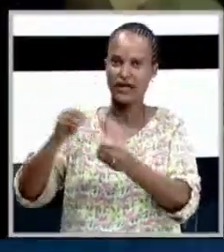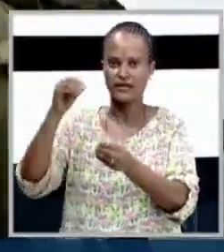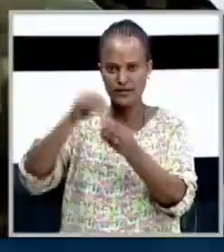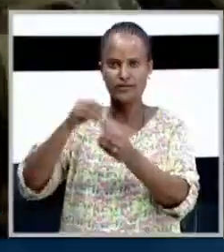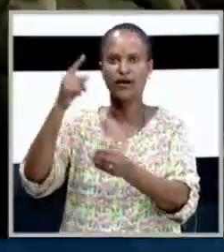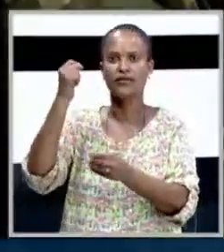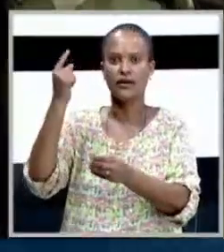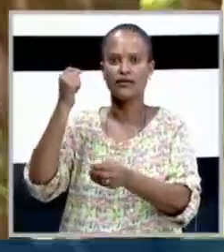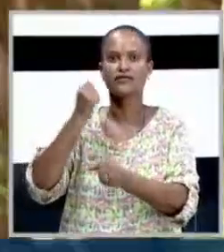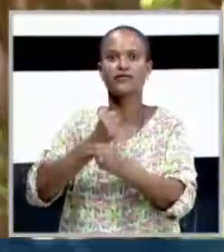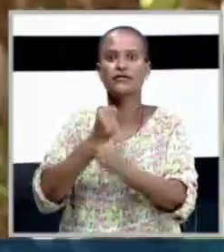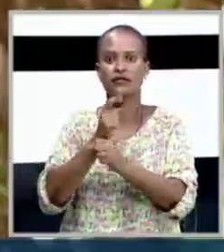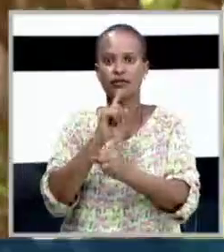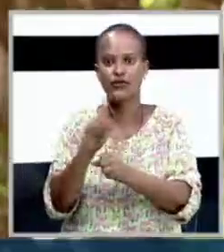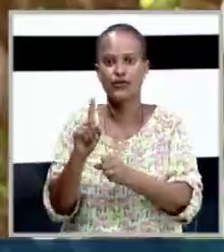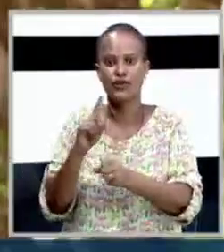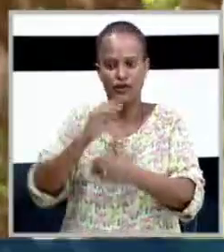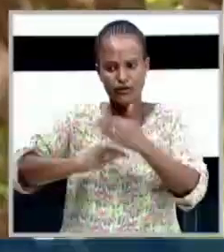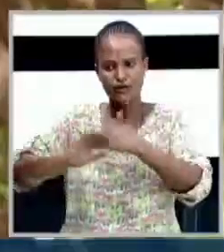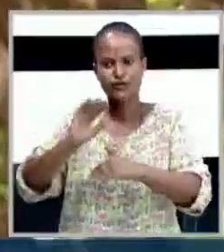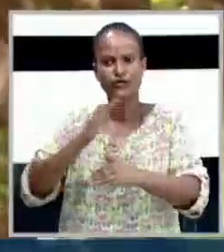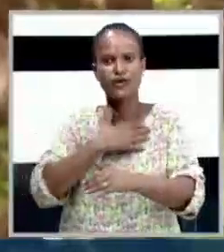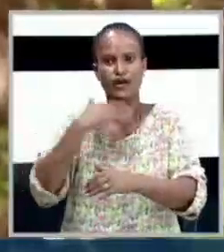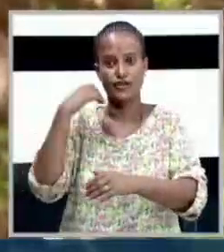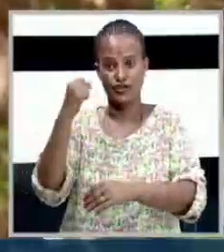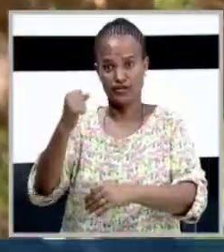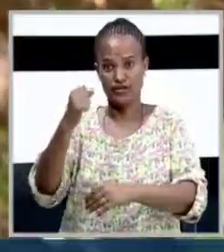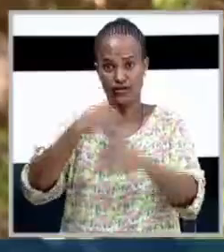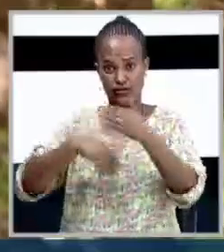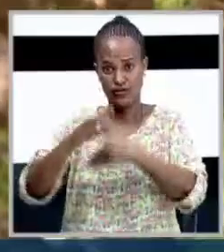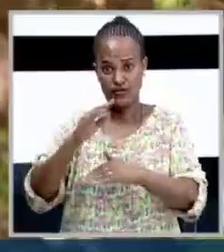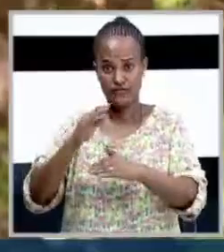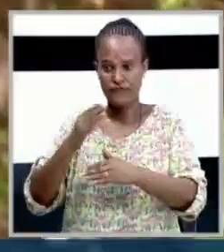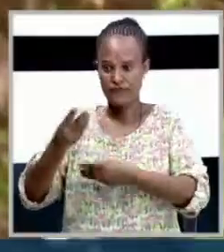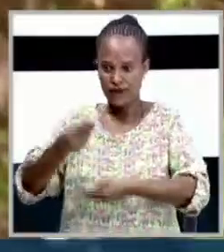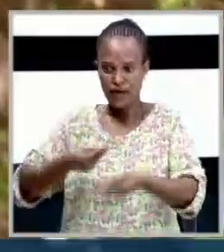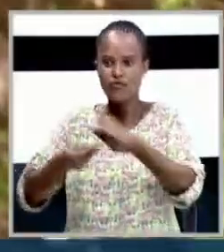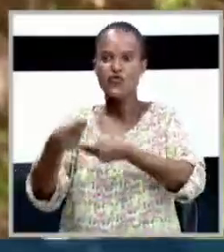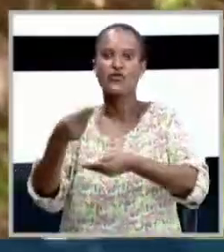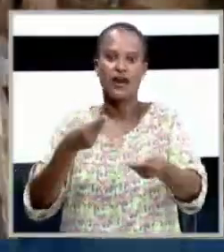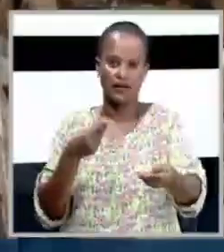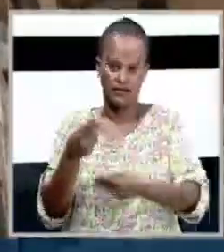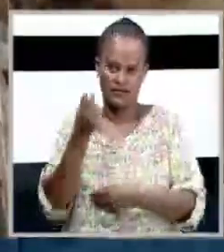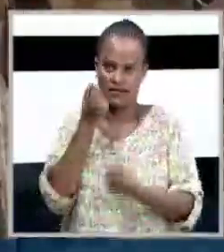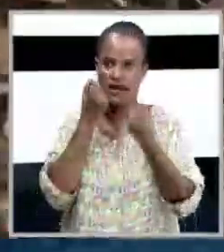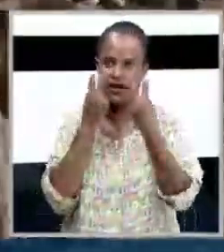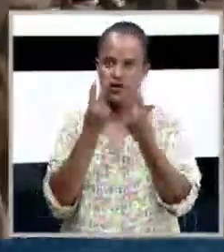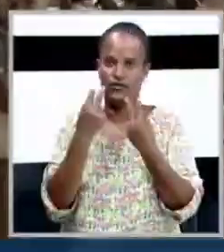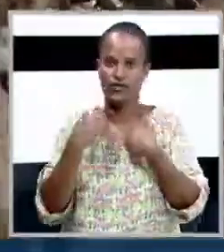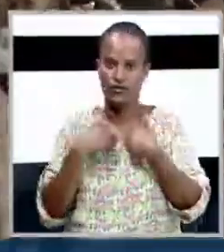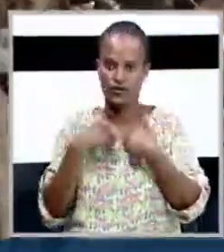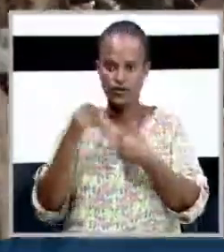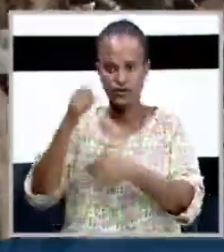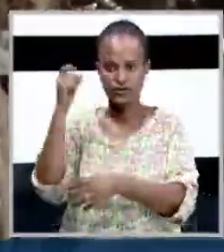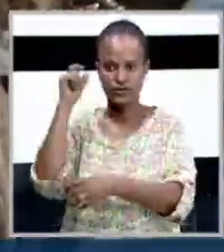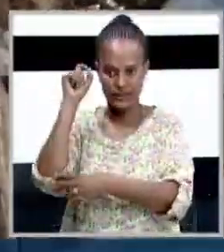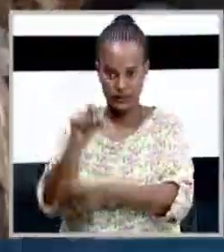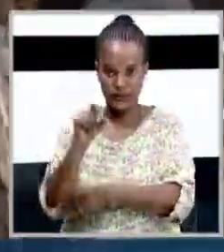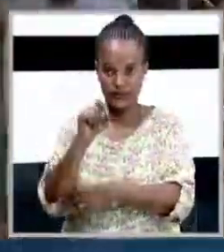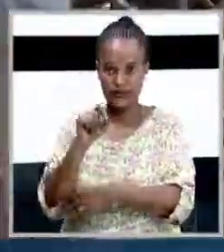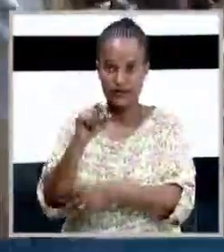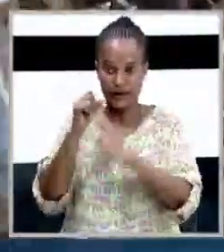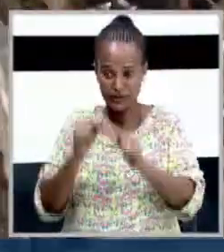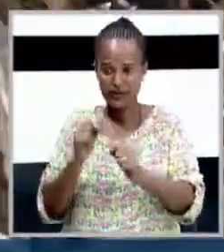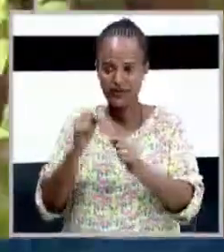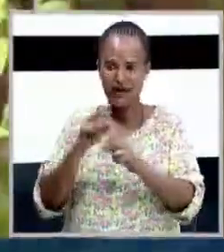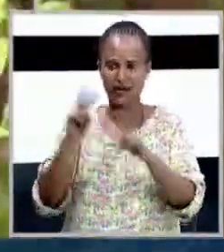ታሪክ ዝሰርሕ ከዓ ርኢና ማለት እቲ ትውልዲ እቲ ናይ ጅግንነት ትውልዲ ናይ ምጉርራስ እውን ርኢና ኣሎ ማለት እዩ። ክንዕወት ከም ንኽእል ድማ ዓብዪ